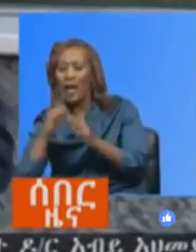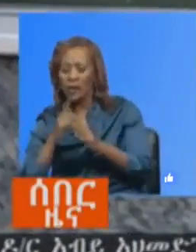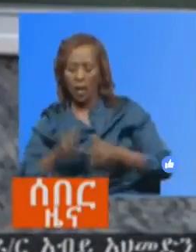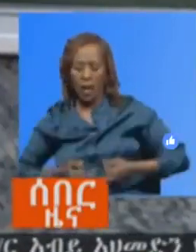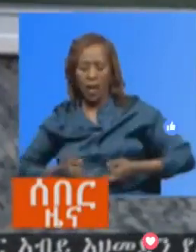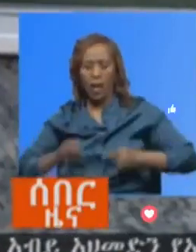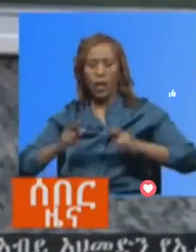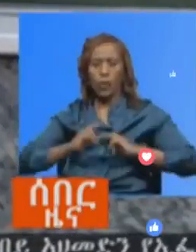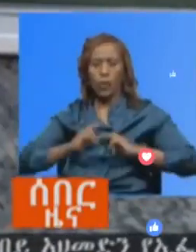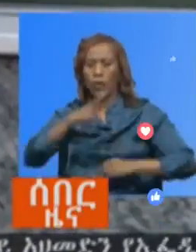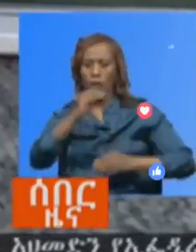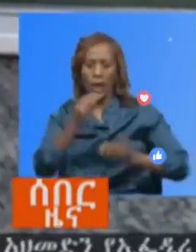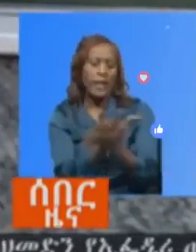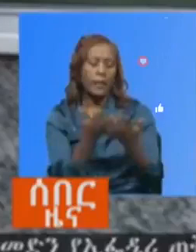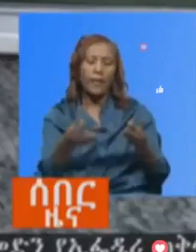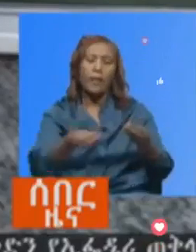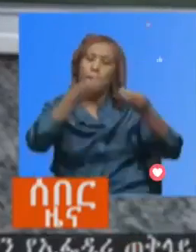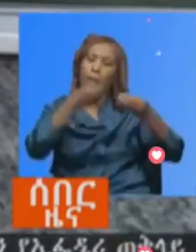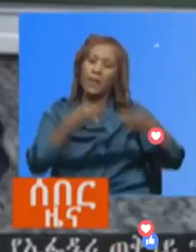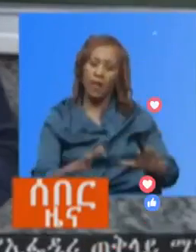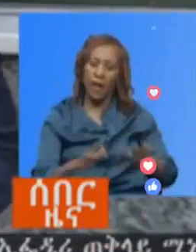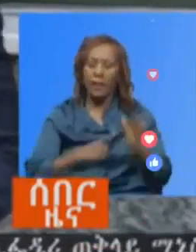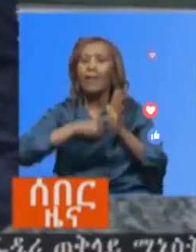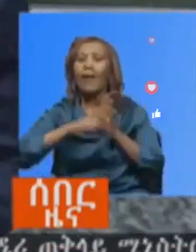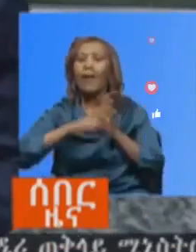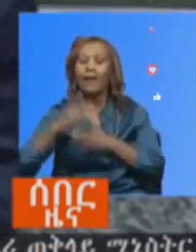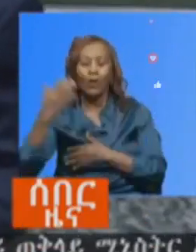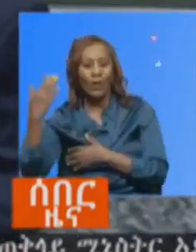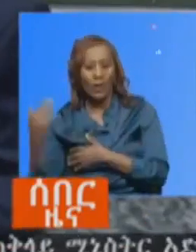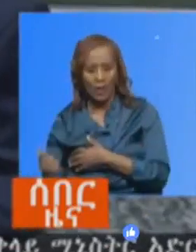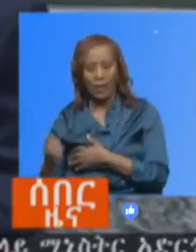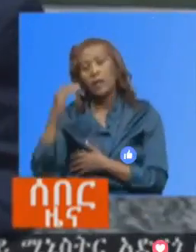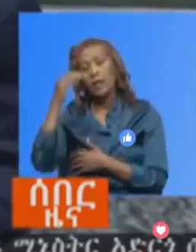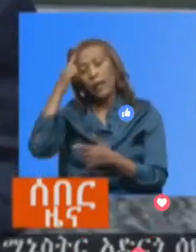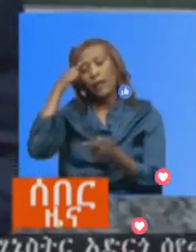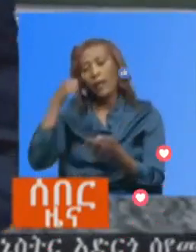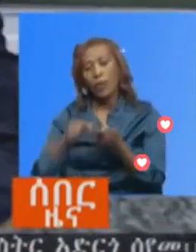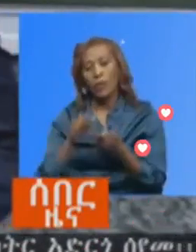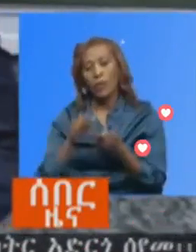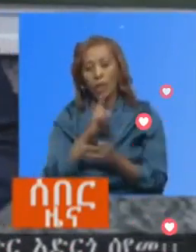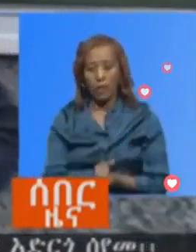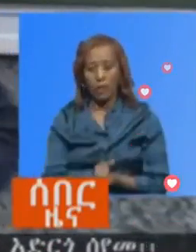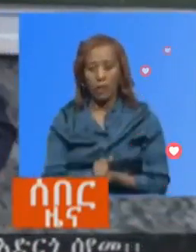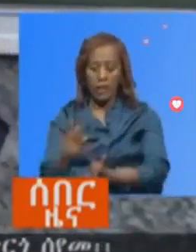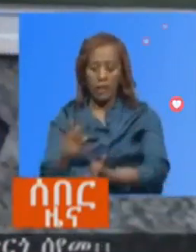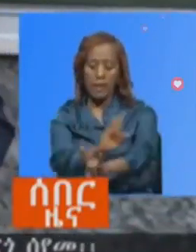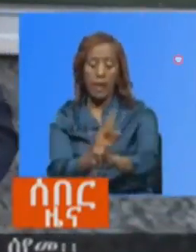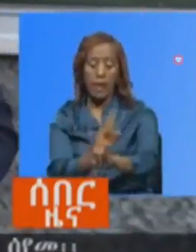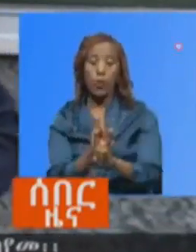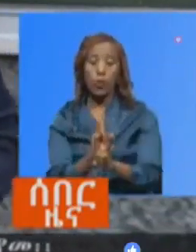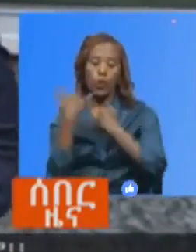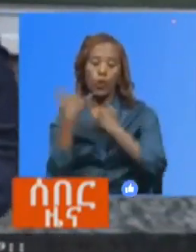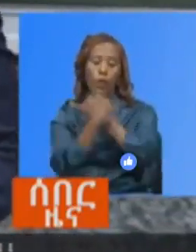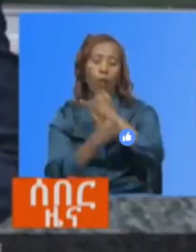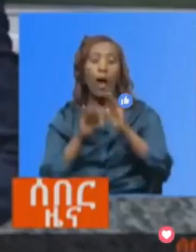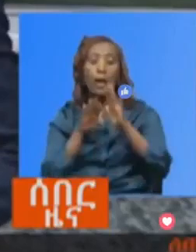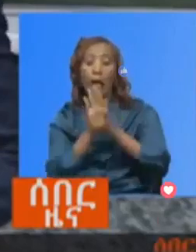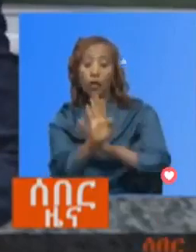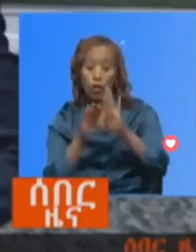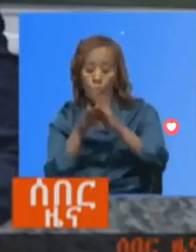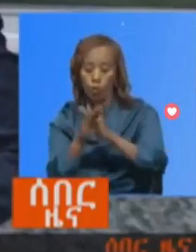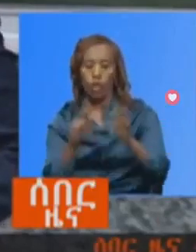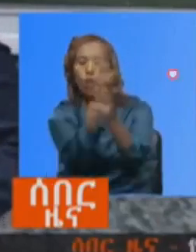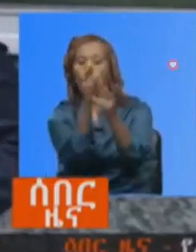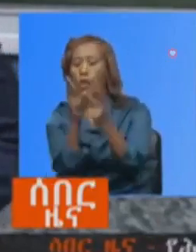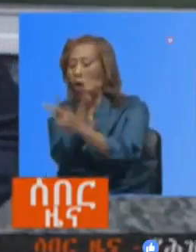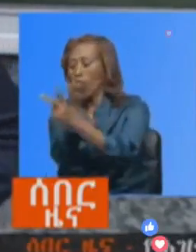ለሕይወት እና ንብረት መጥፋት ተዳርገው እንደነበር ይታወሳል። ዜጎች በሀገራቸው ውስጥ ከቦታ